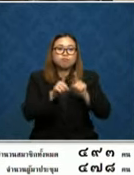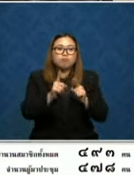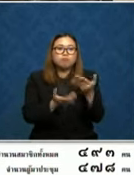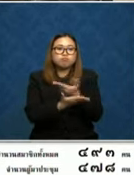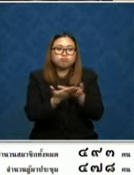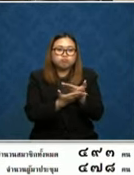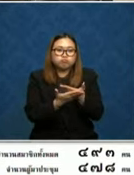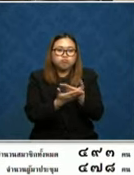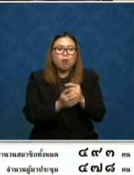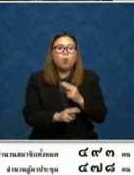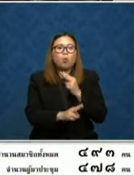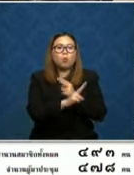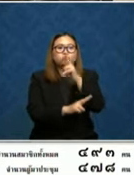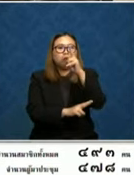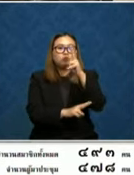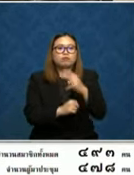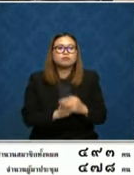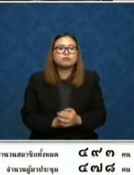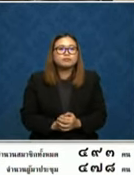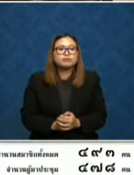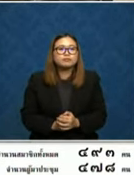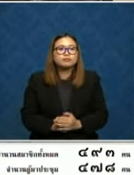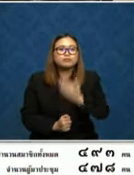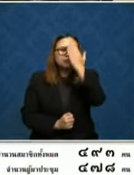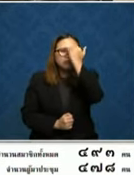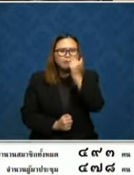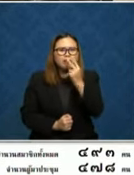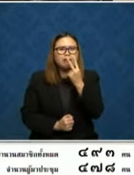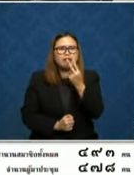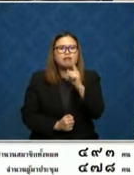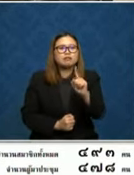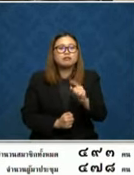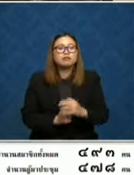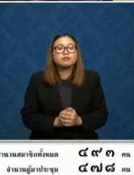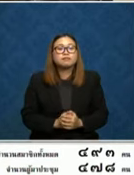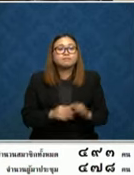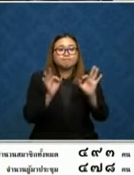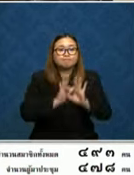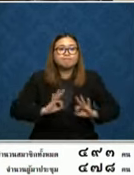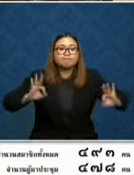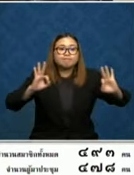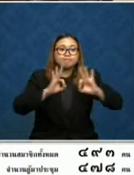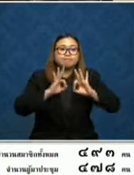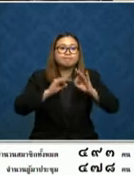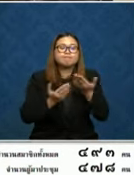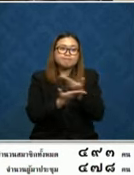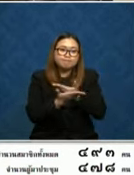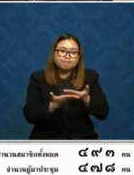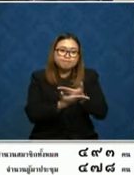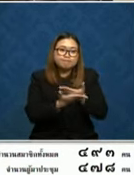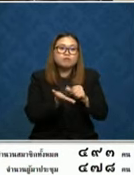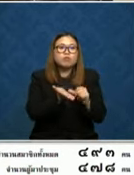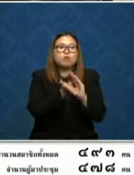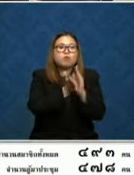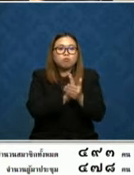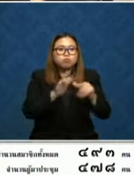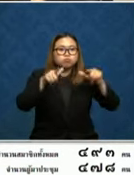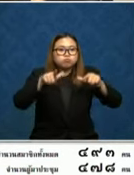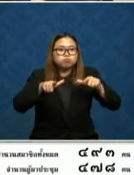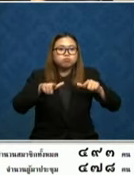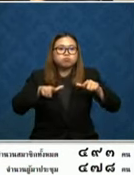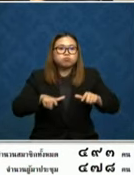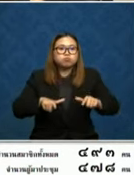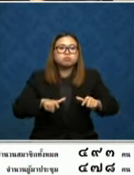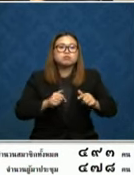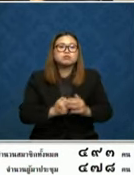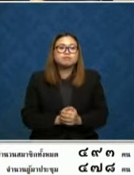าครับความแตกต่างอย่างมากนี้ชี้ให้เห็นถึงความจำเป็นที่เราจะต้องพิจารณาปรับงบประมาณใหม่จ